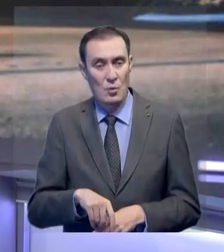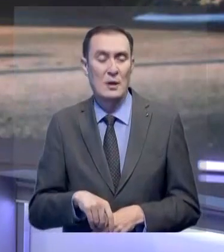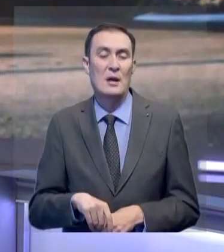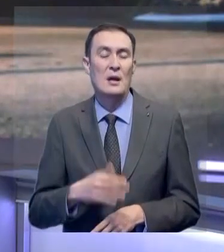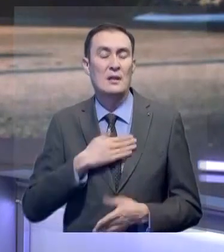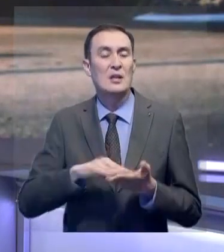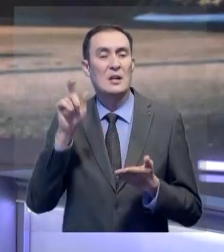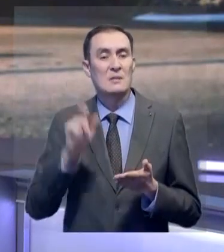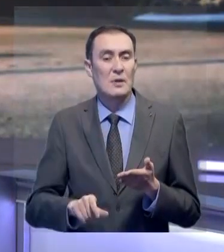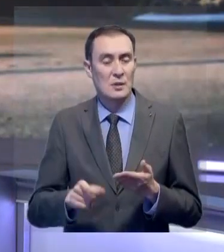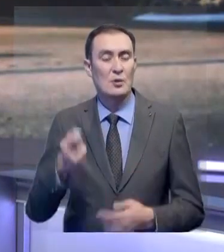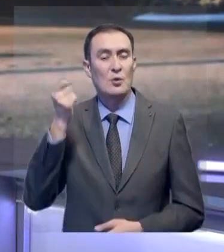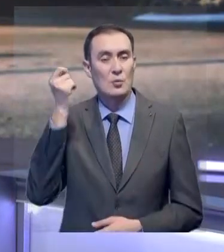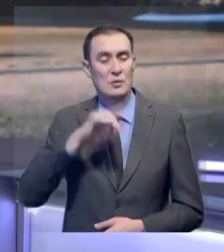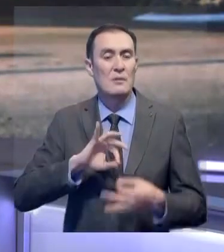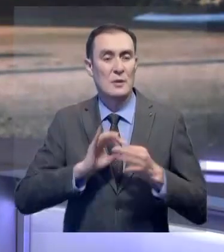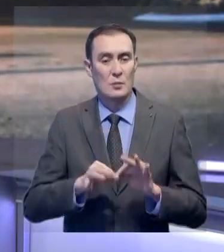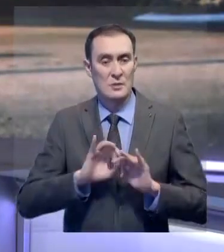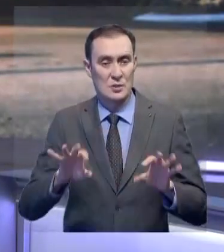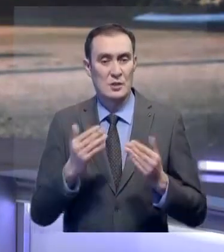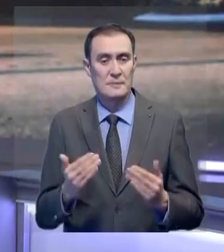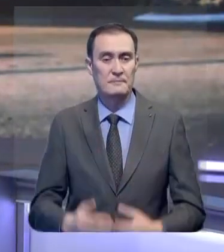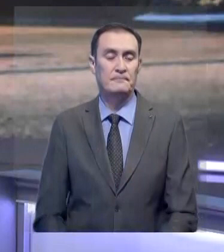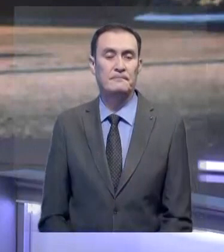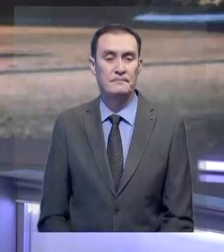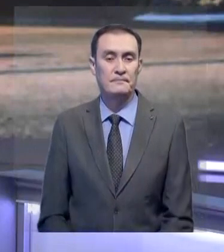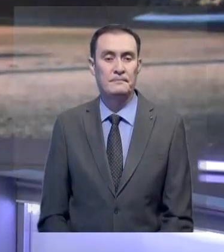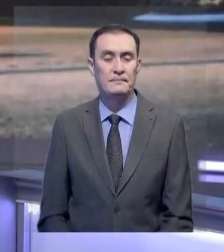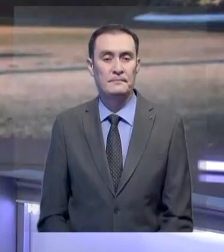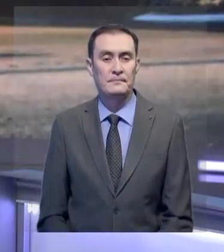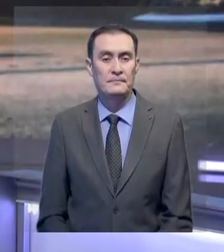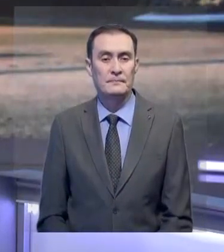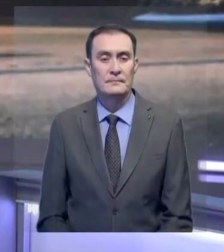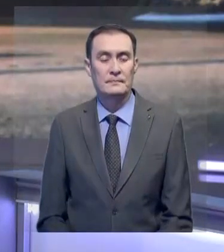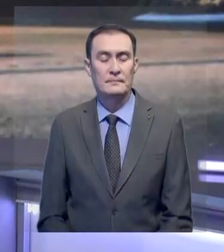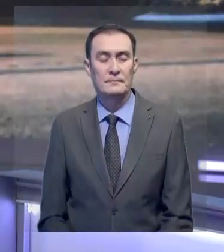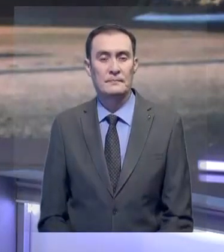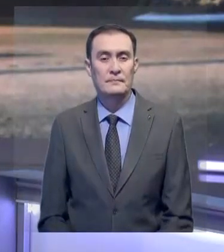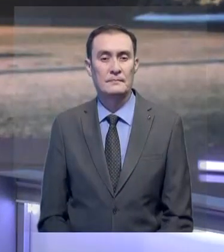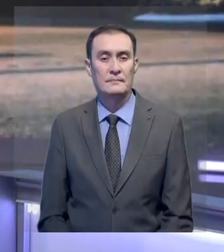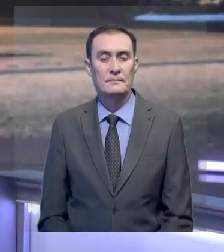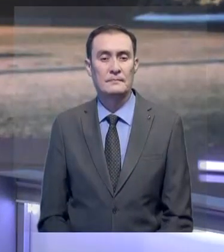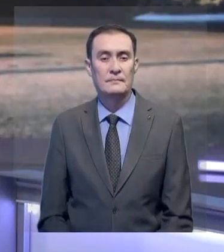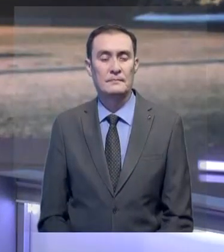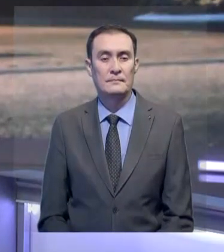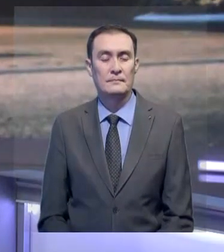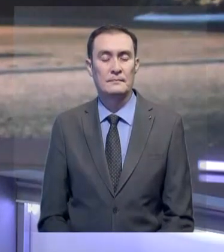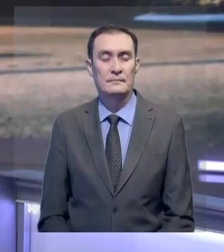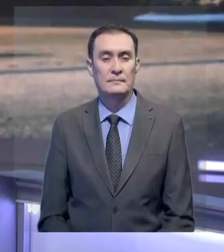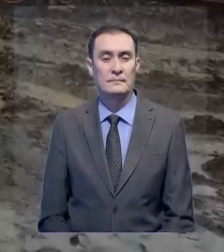не сами знаете какое. Наталья Строкова узнавала, когда завершится реконструкция улиц в населенном